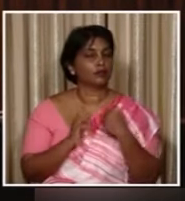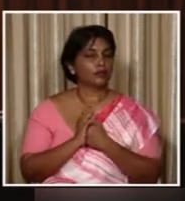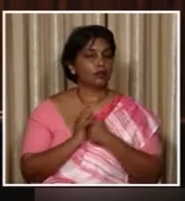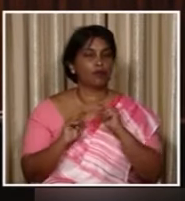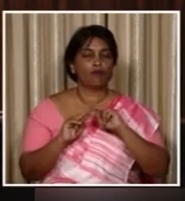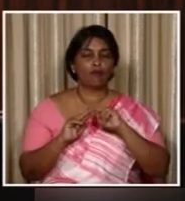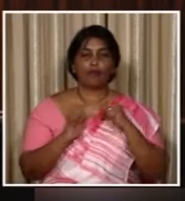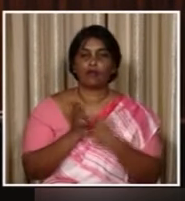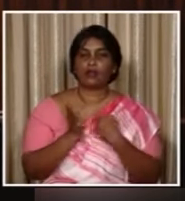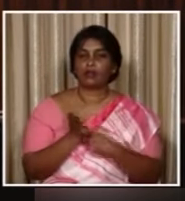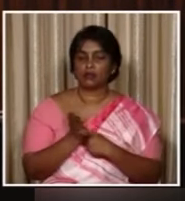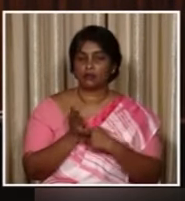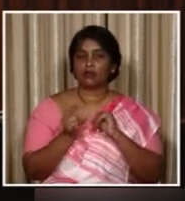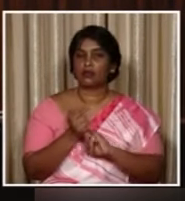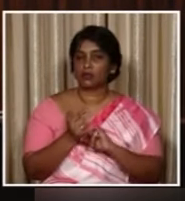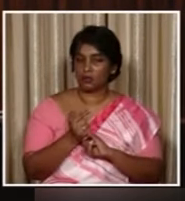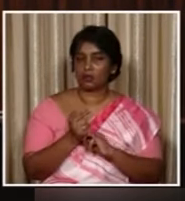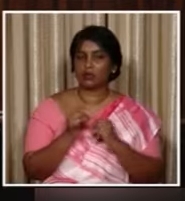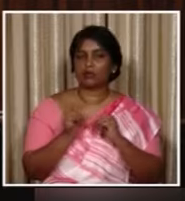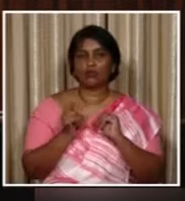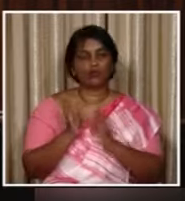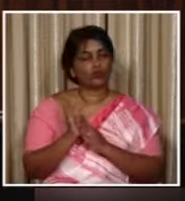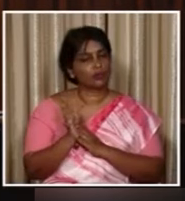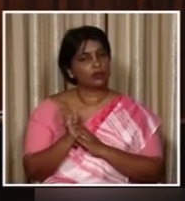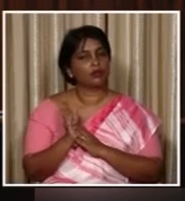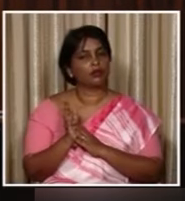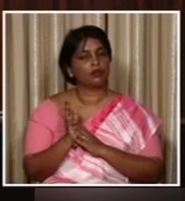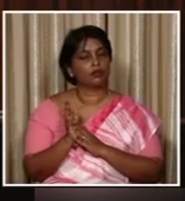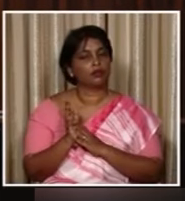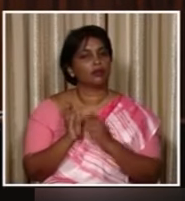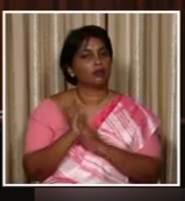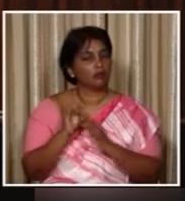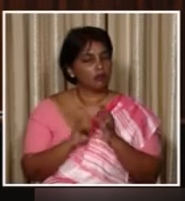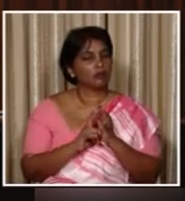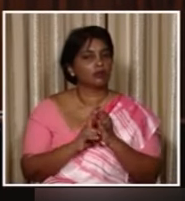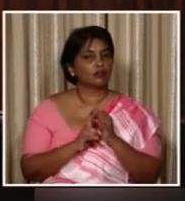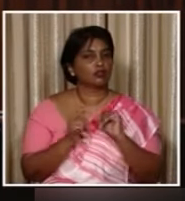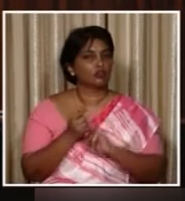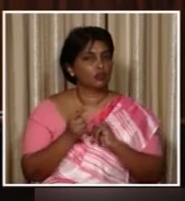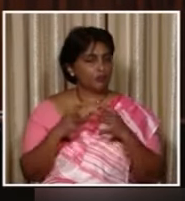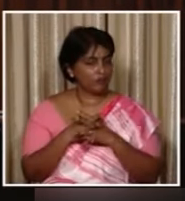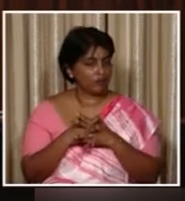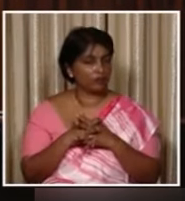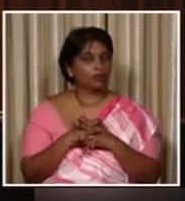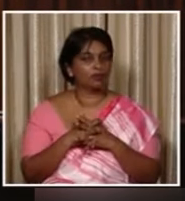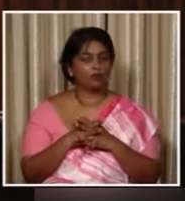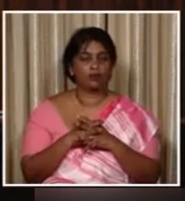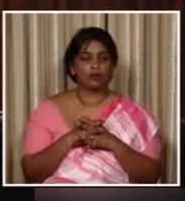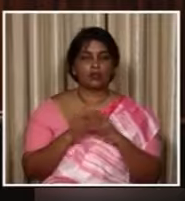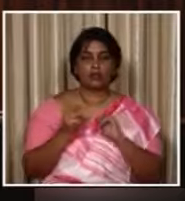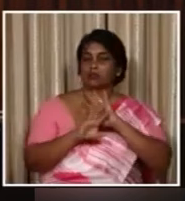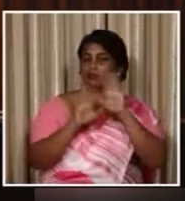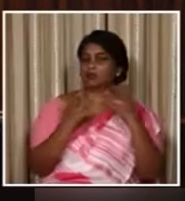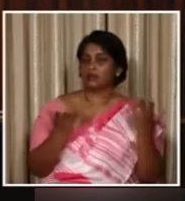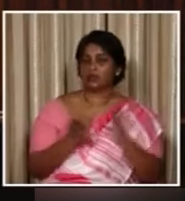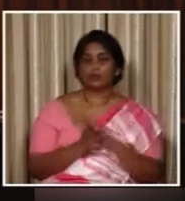ප්‍රොෆෙසර් රංජිත් බණ්ඩාර මැතිතුමා සුරේන් රාඝවන් මැතිතුමා එම් එම් මුසාරප් මැතිතුමා රජ් බන්දුරුගොඩ නැත මැතිතුමා සුරේෂ් වඩුවෙල් මැතිතුමා සහ සයන් සේමසිංහ මැතිතුමා